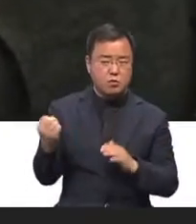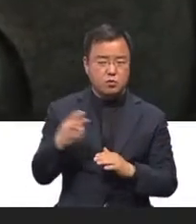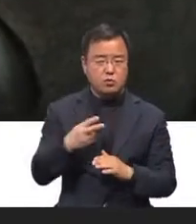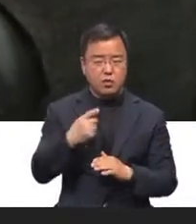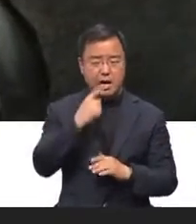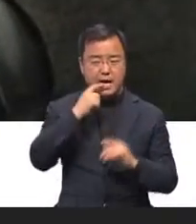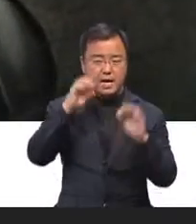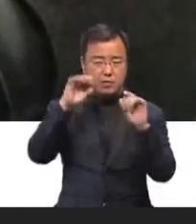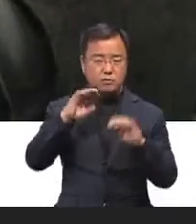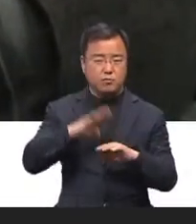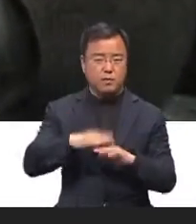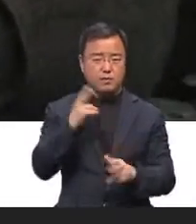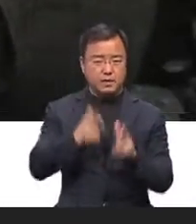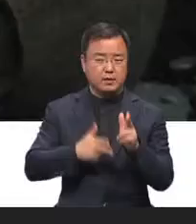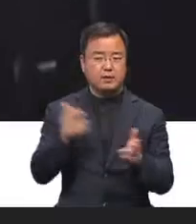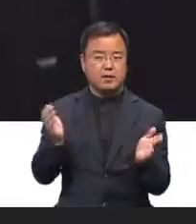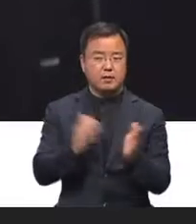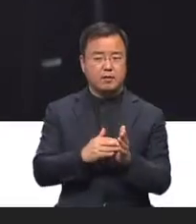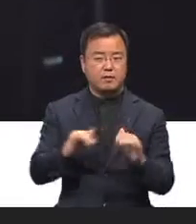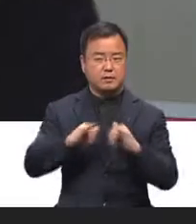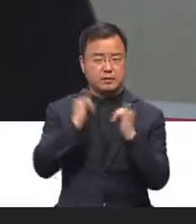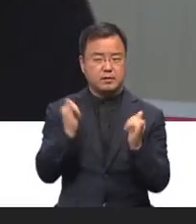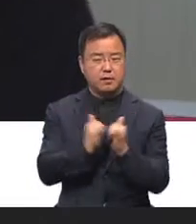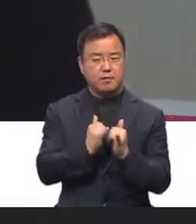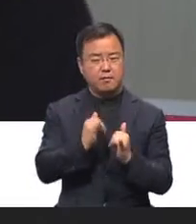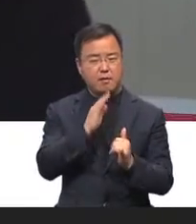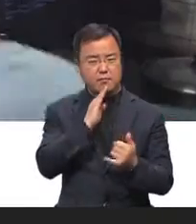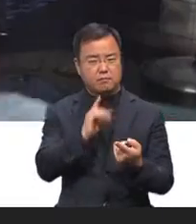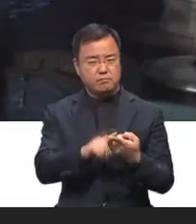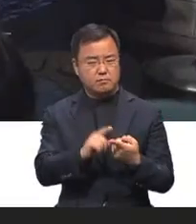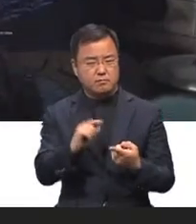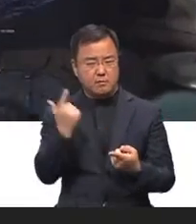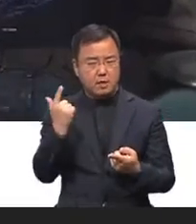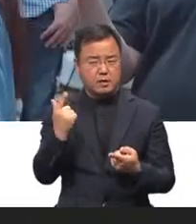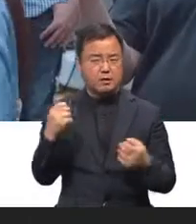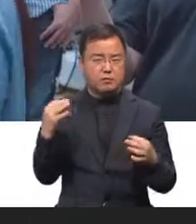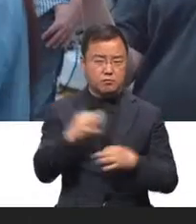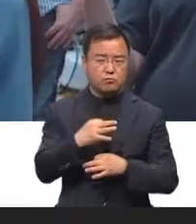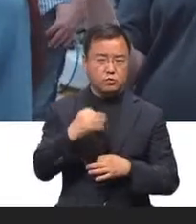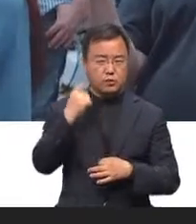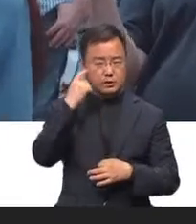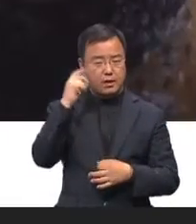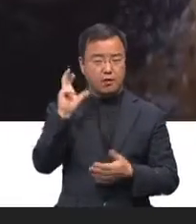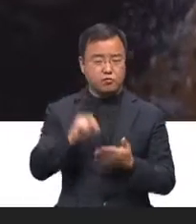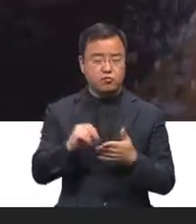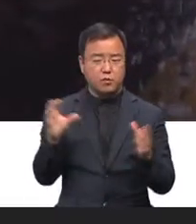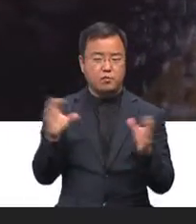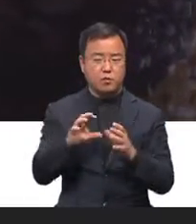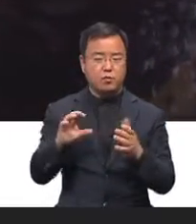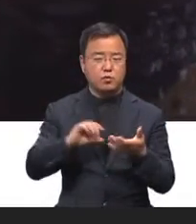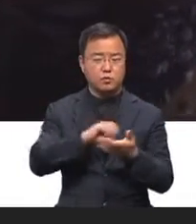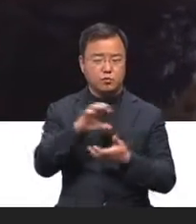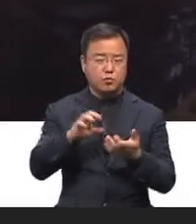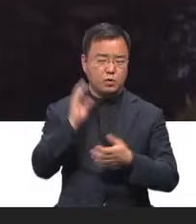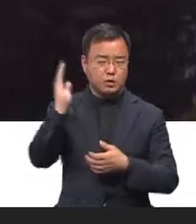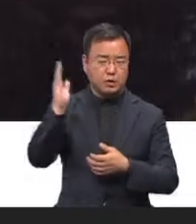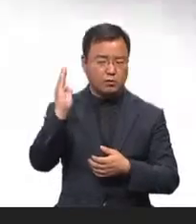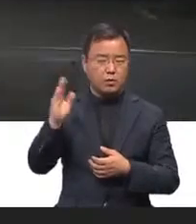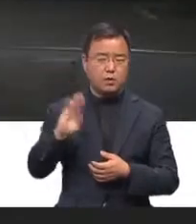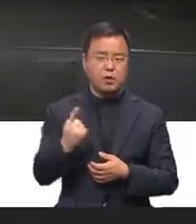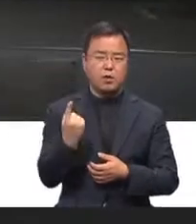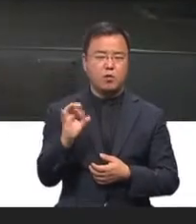기발한 소재의 사회의 부조리 나 문제의식을 투영해 자신만의 독특한 화법을 구사해 왔다 던 봉준호